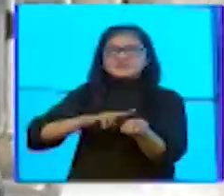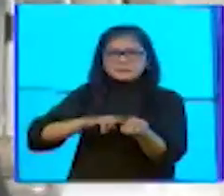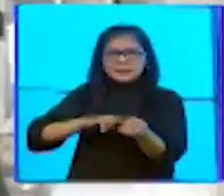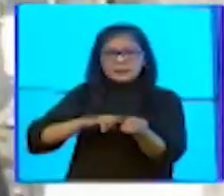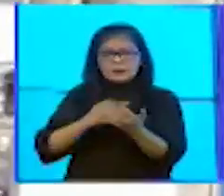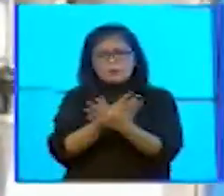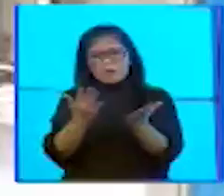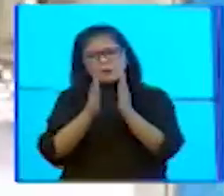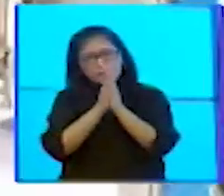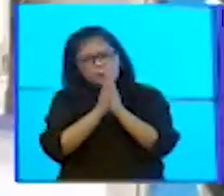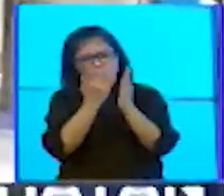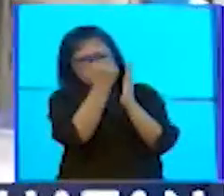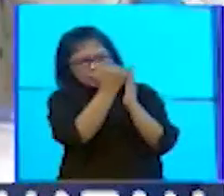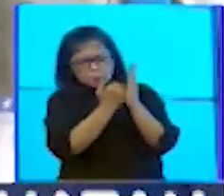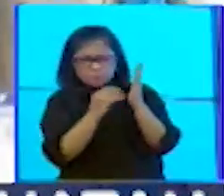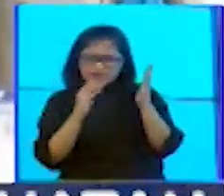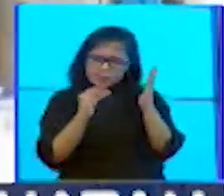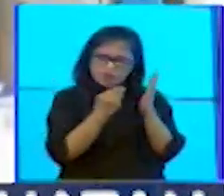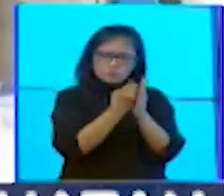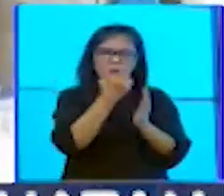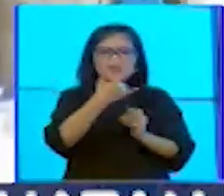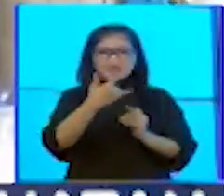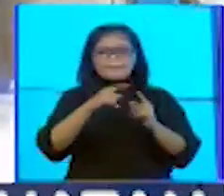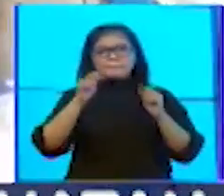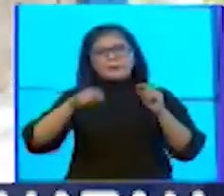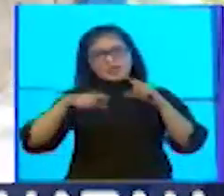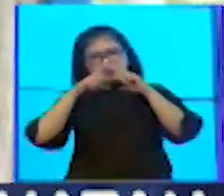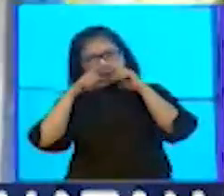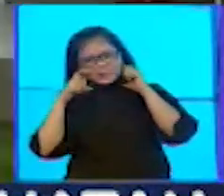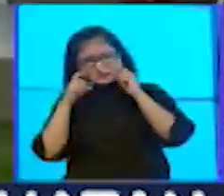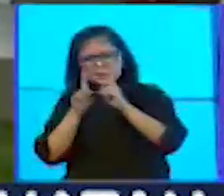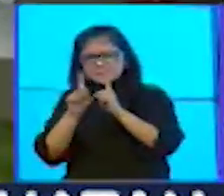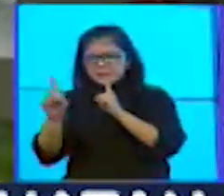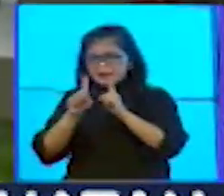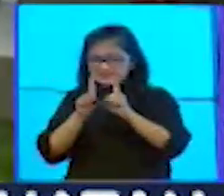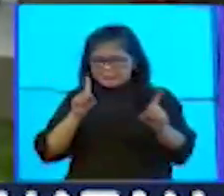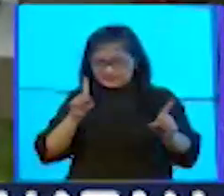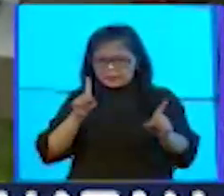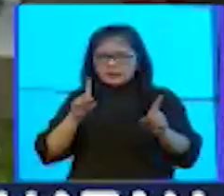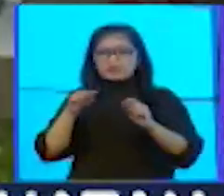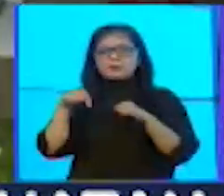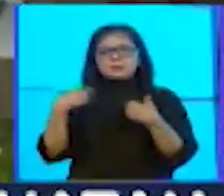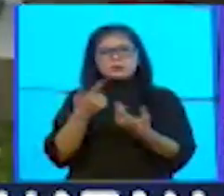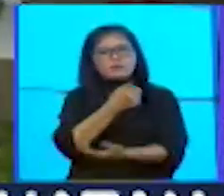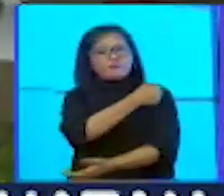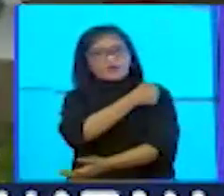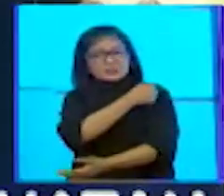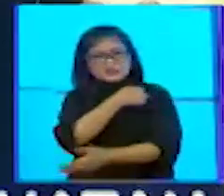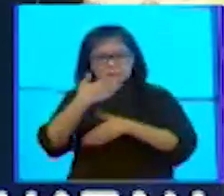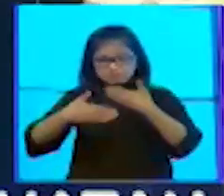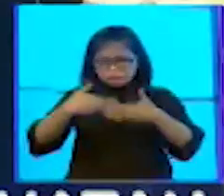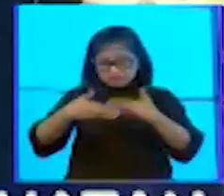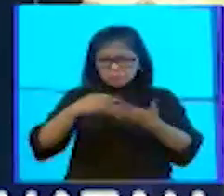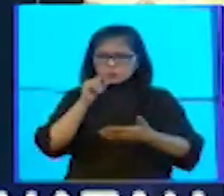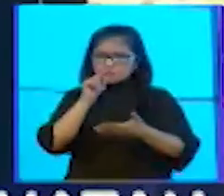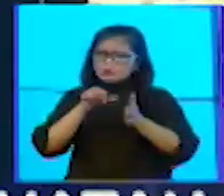taat menjalankan protokol kesehatan termasuk memakai masker dan menjaga jarak, serta mengikuti giat vaksinasi massal untuk membantu memutus